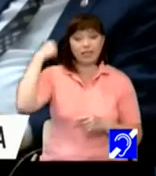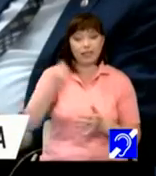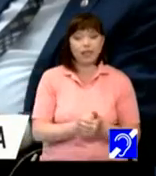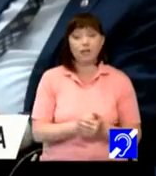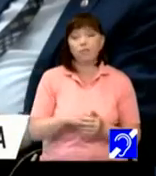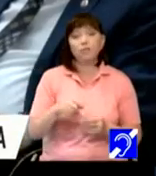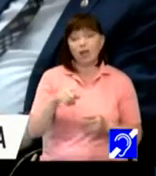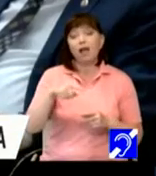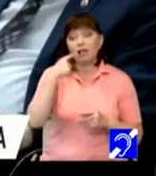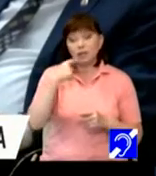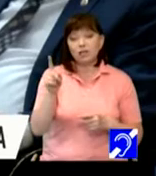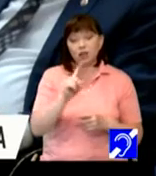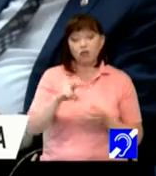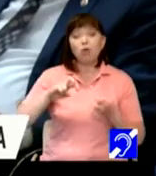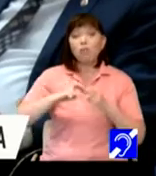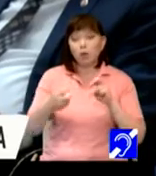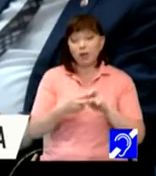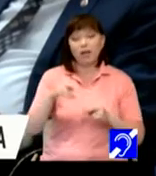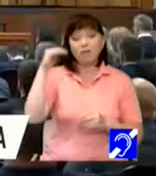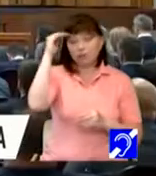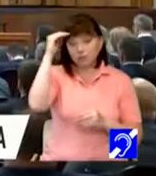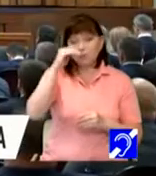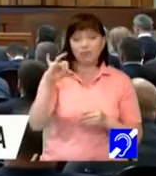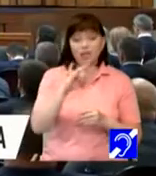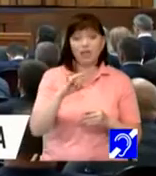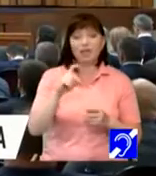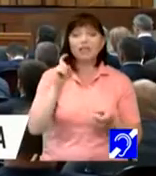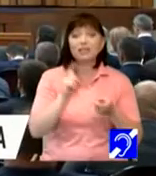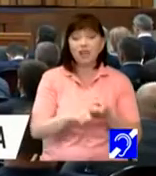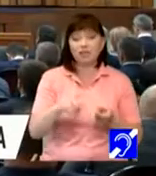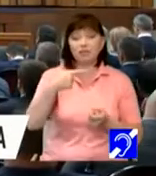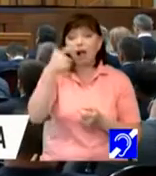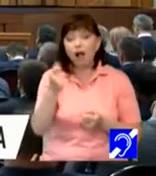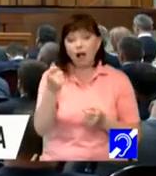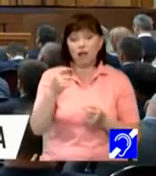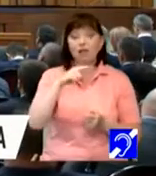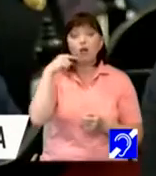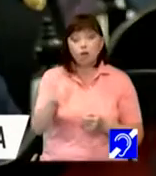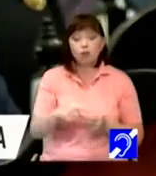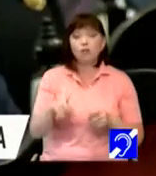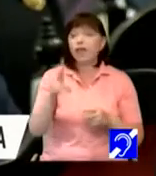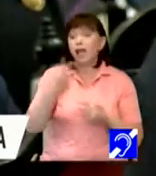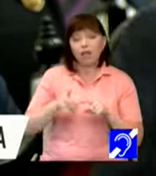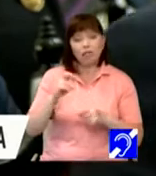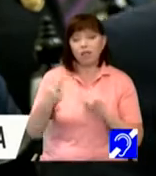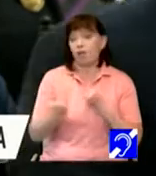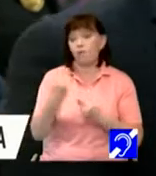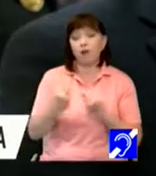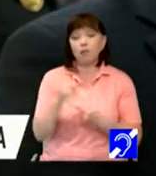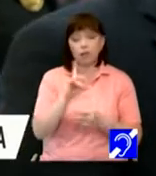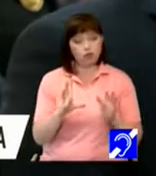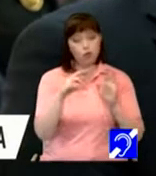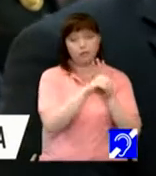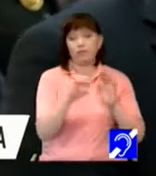au reafirmat că problema transnistreană și dependența energetică de Rusia nu sunt piedici în parcursul european. Nimic